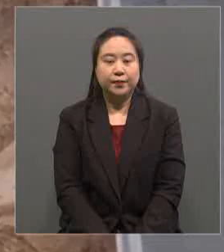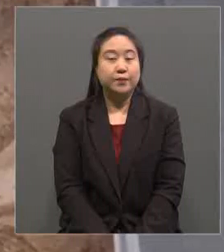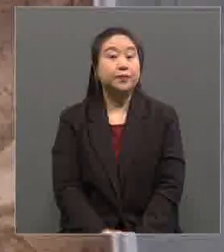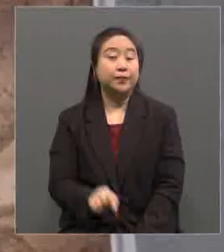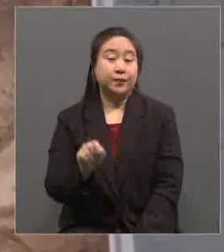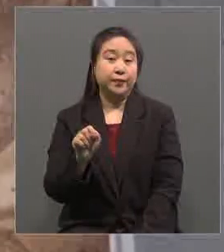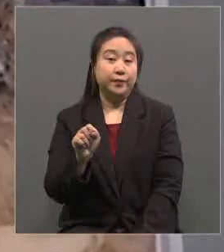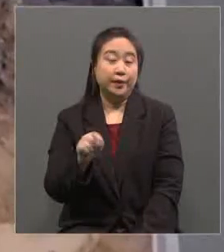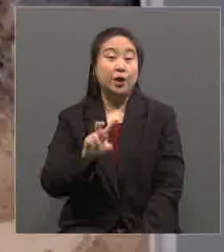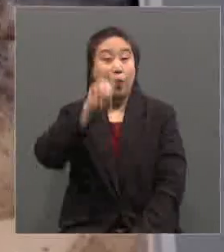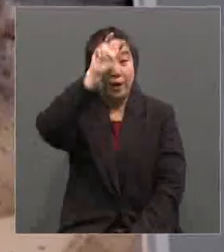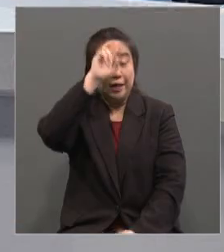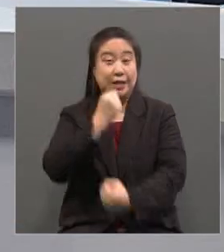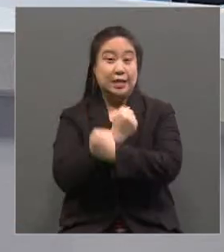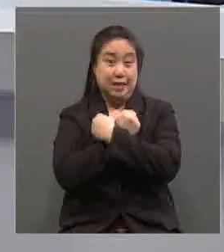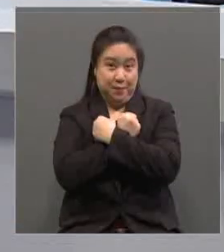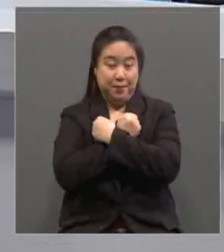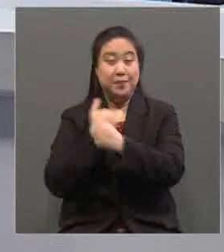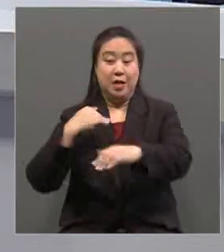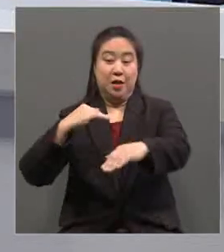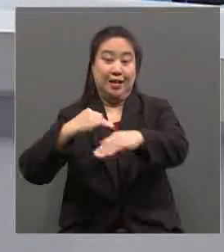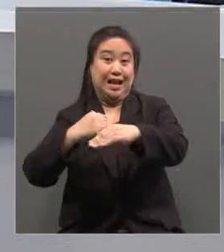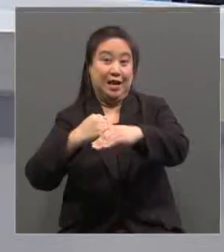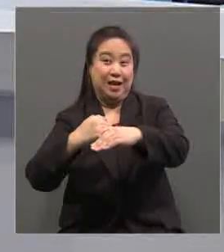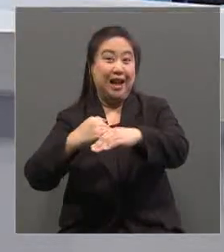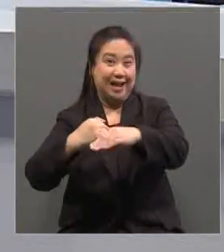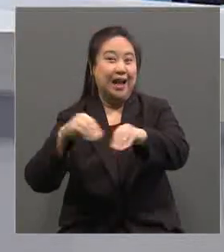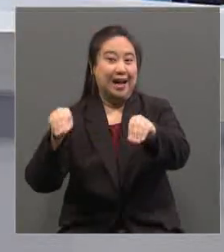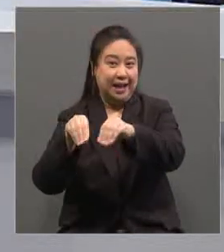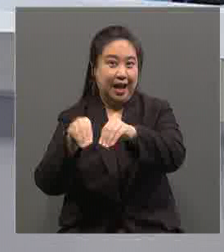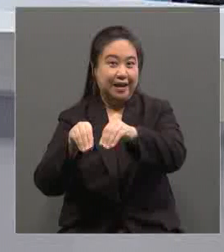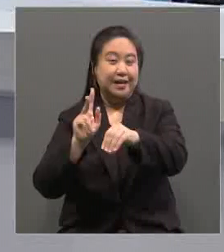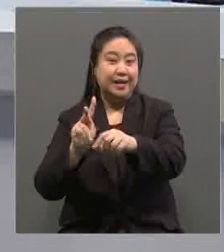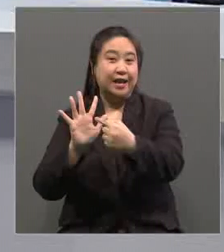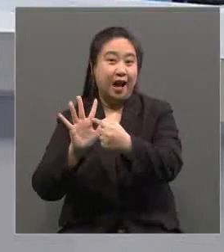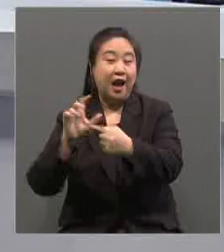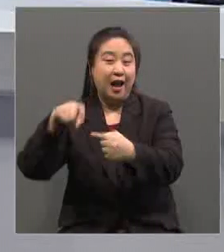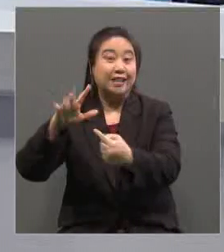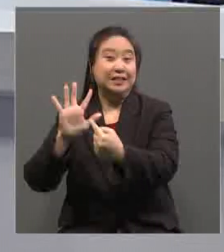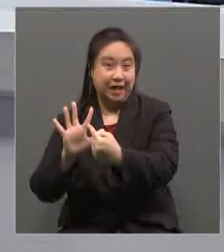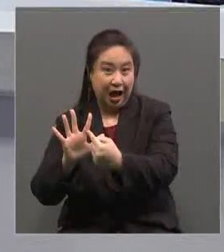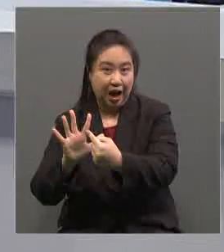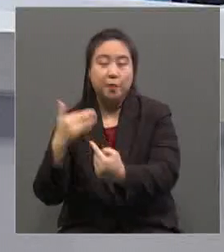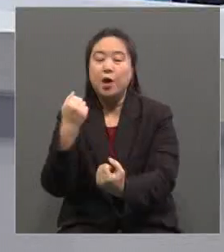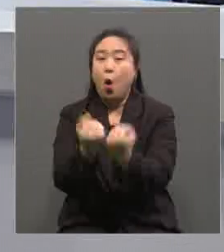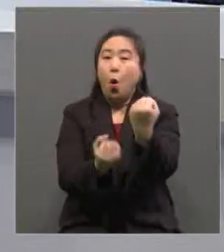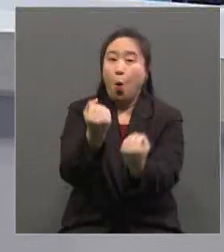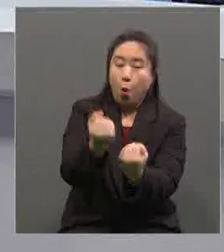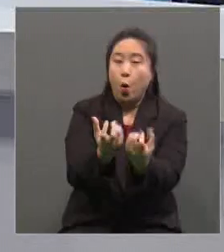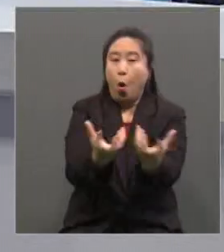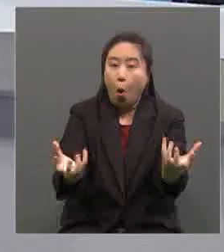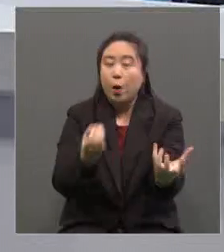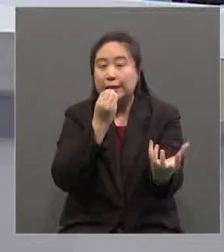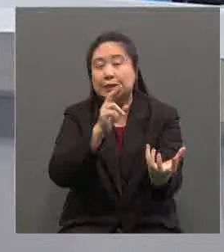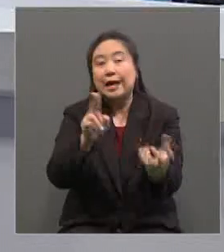ราฟ้าที่อียิปต์มีพรมแดนติดกับในส่วนของกาซ่านอกจากรถบรรเทาทุกข์ที่จะเข้าไปในการช่วยเหลือด้านมนุษยธรรม